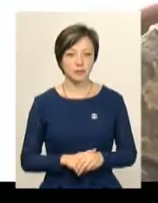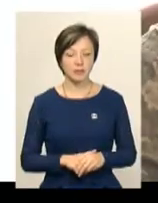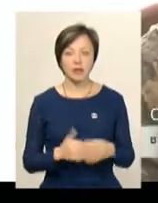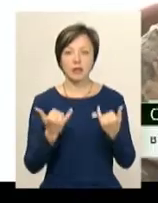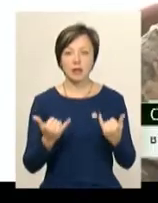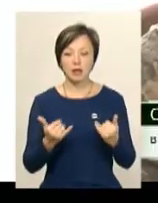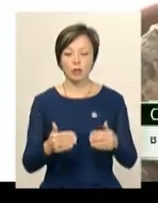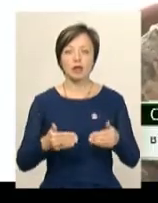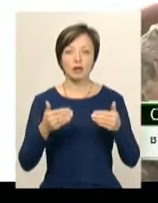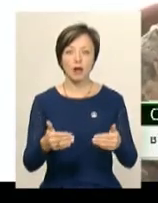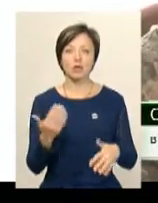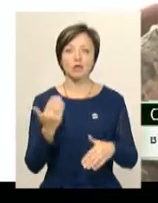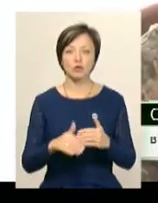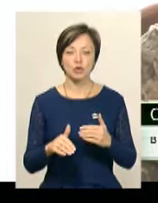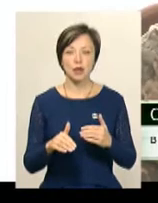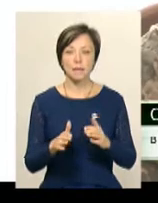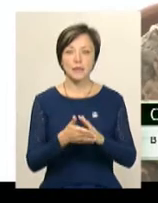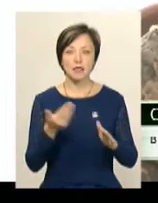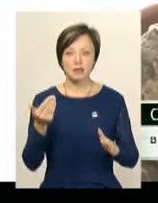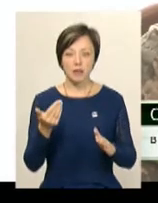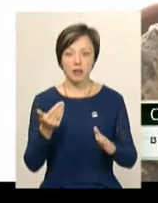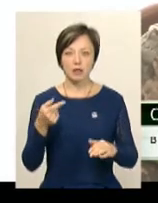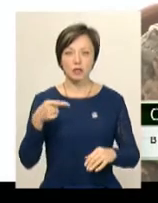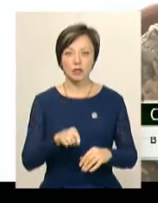На даному етапі ми вже призвали